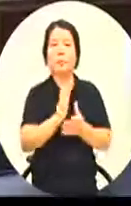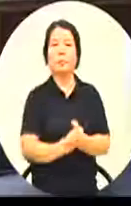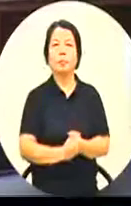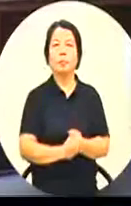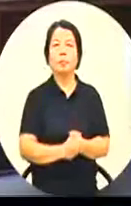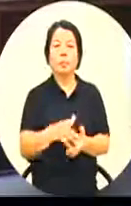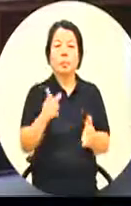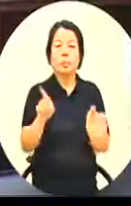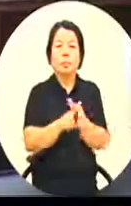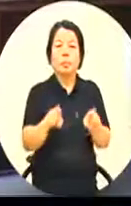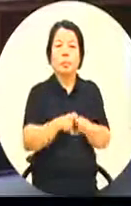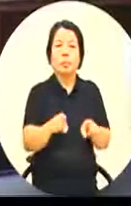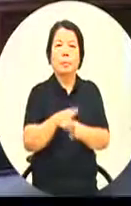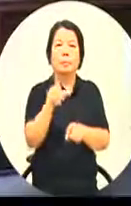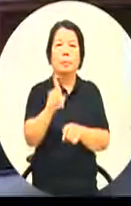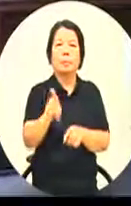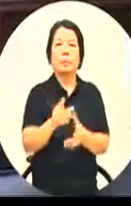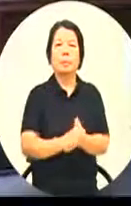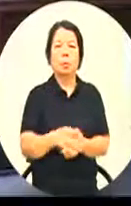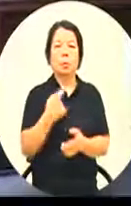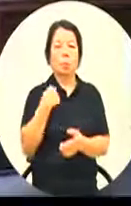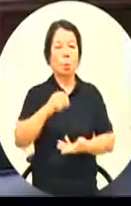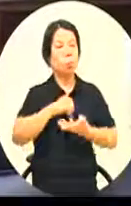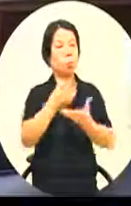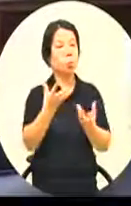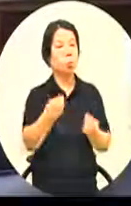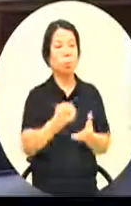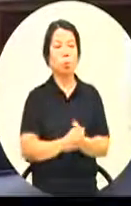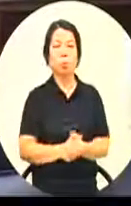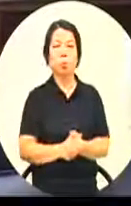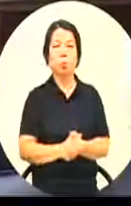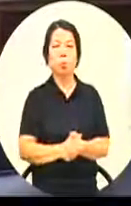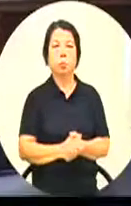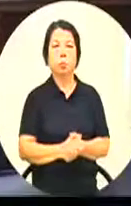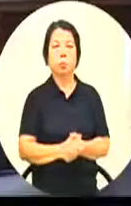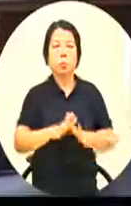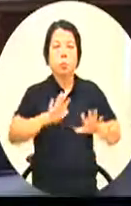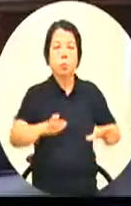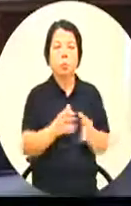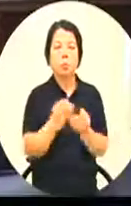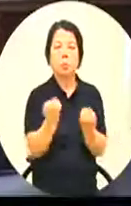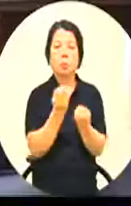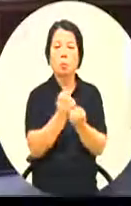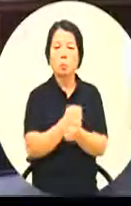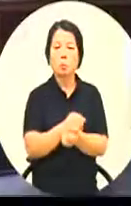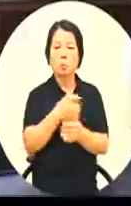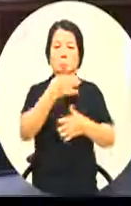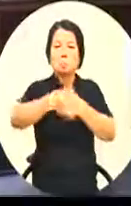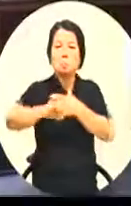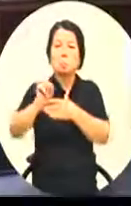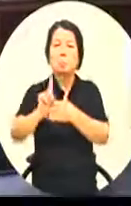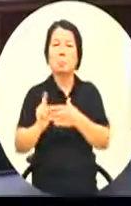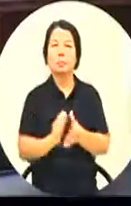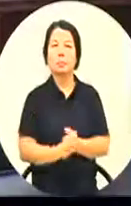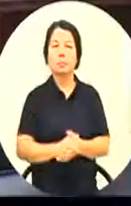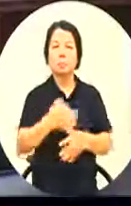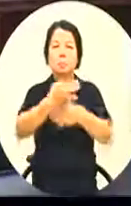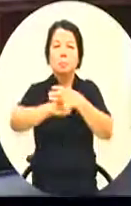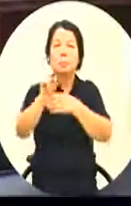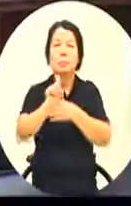师，我没有意见，但是现在有发生个弊病，局长，您知道弊病是什